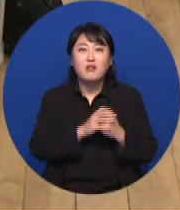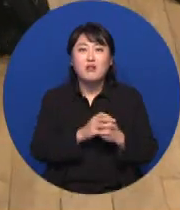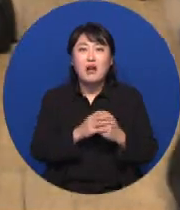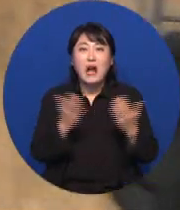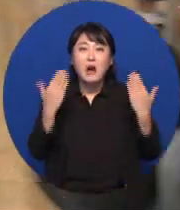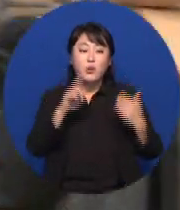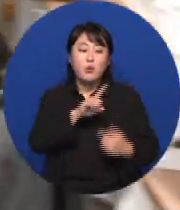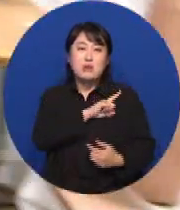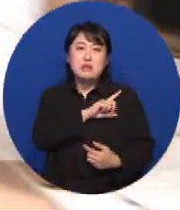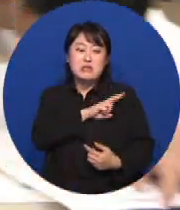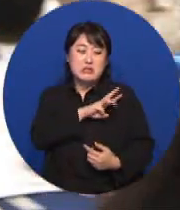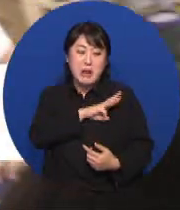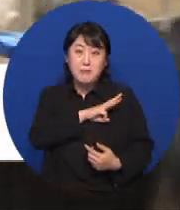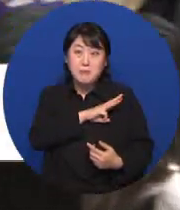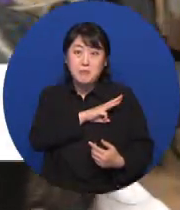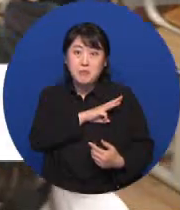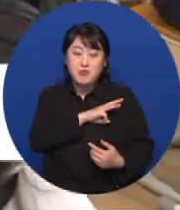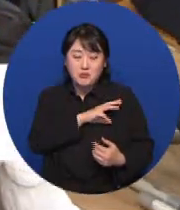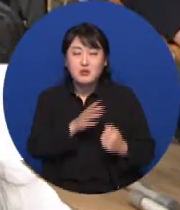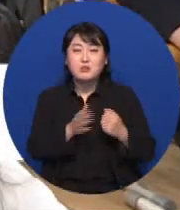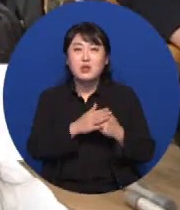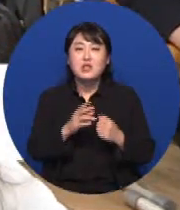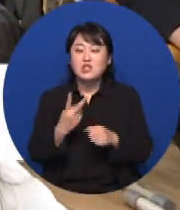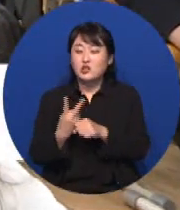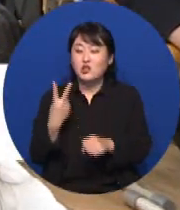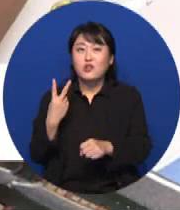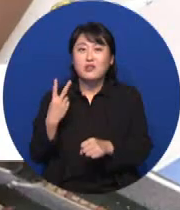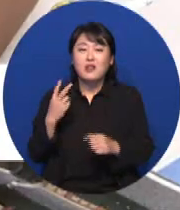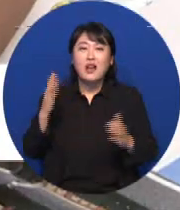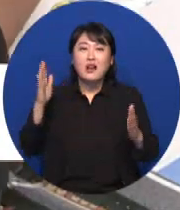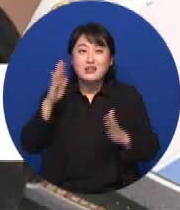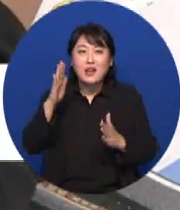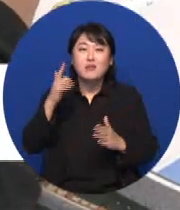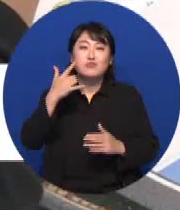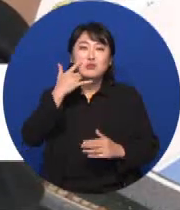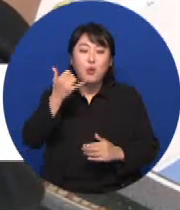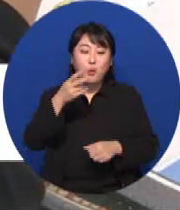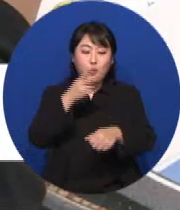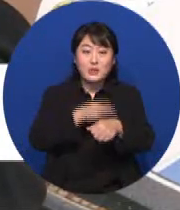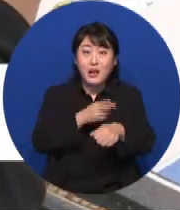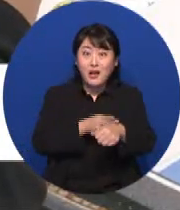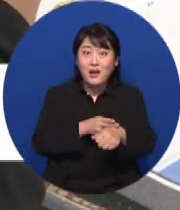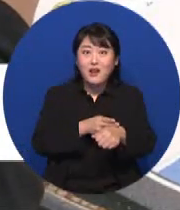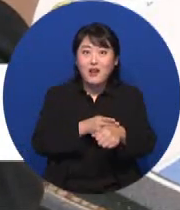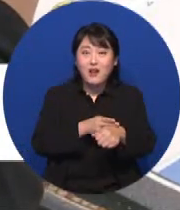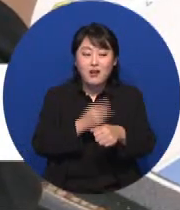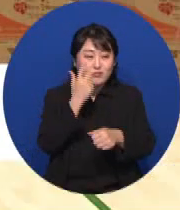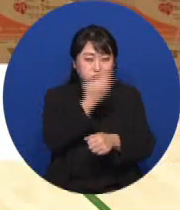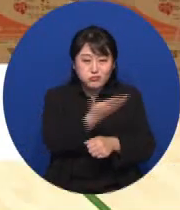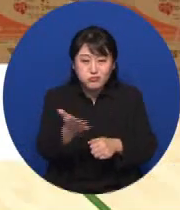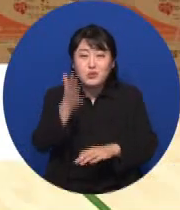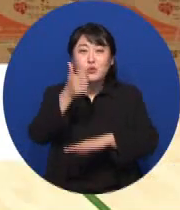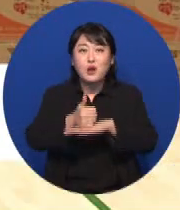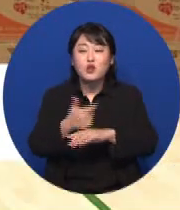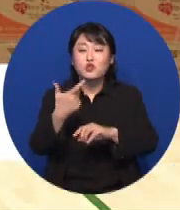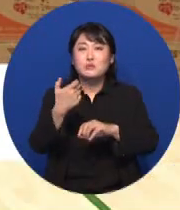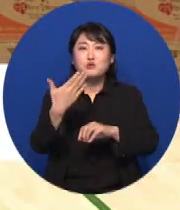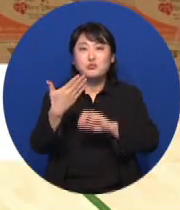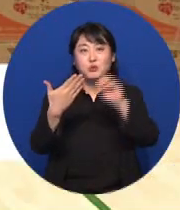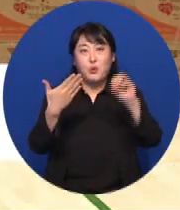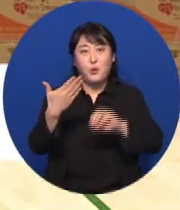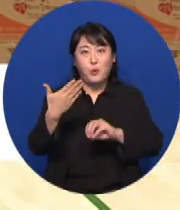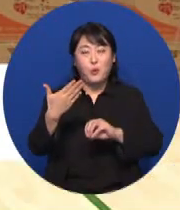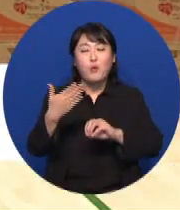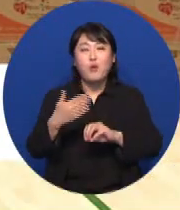인한 부작용 탓에 2년 전 아산 지역의 학생과 학부모, 교사 등을 상대로 한 여론조사에서